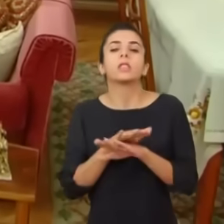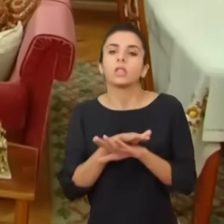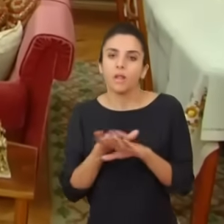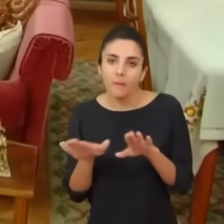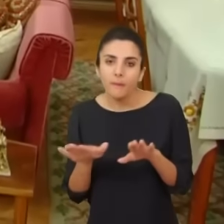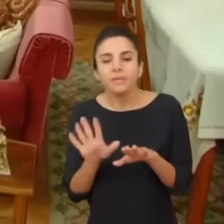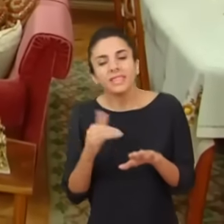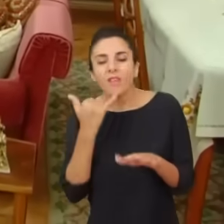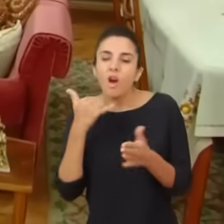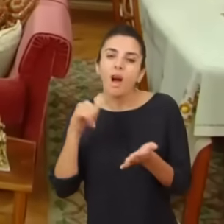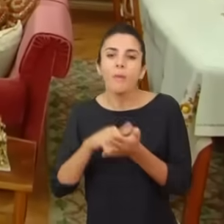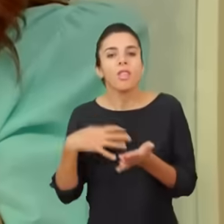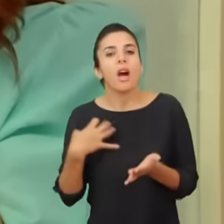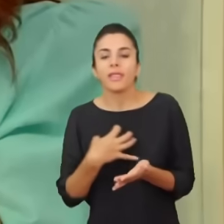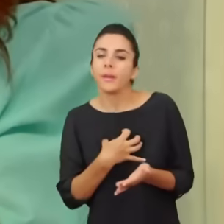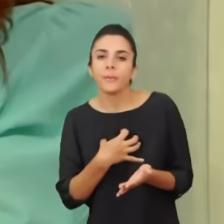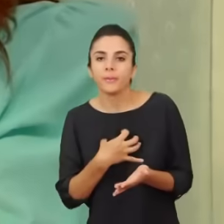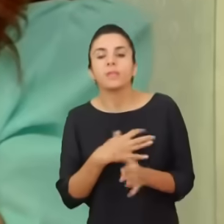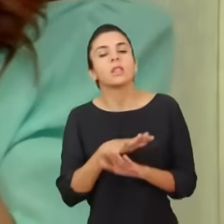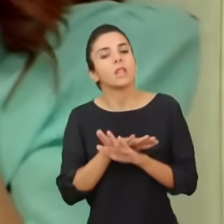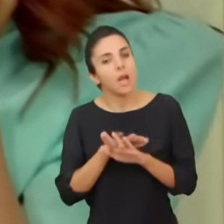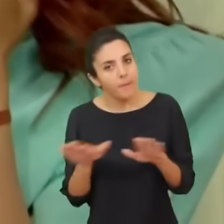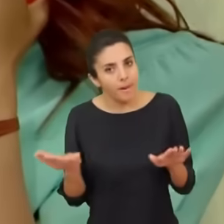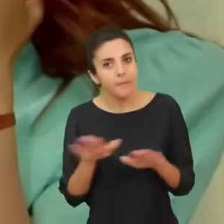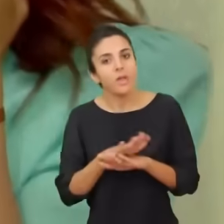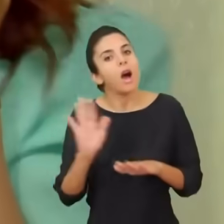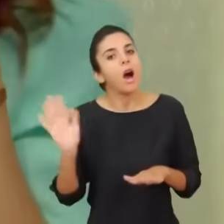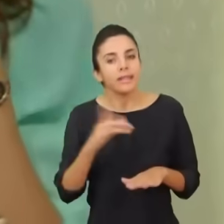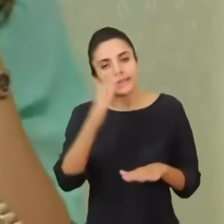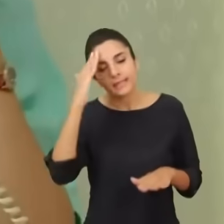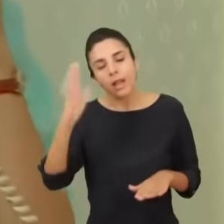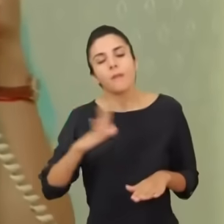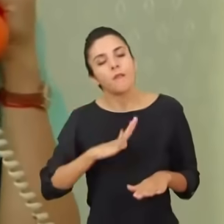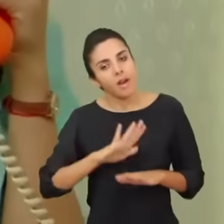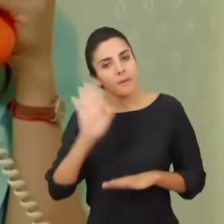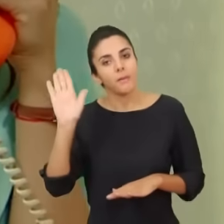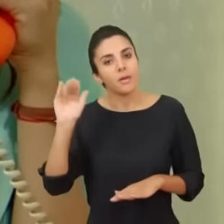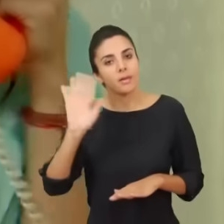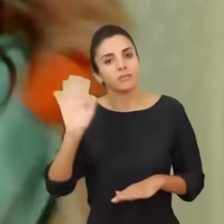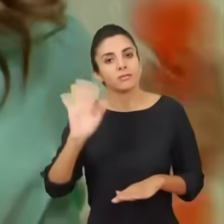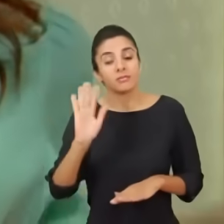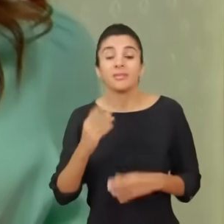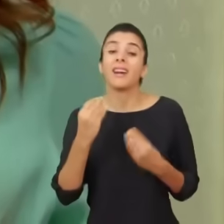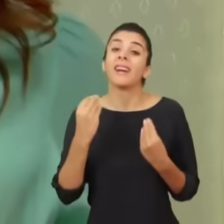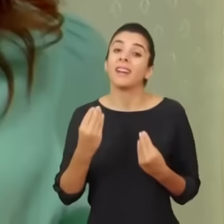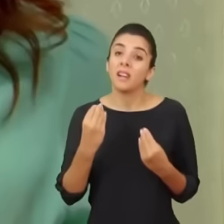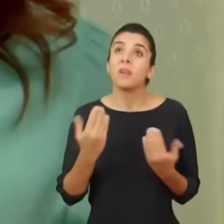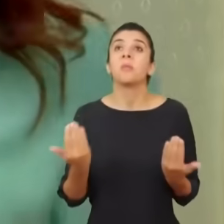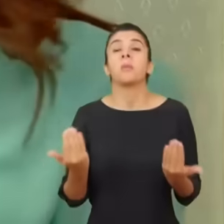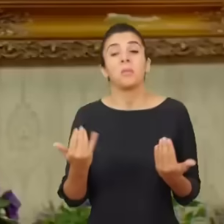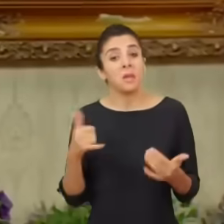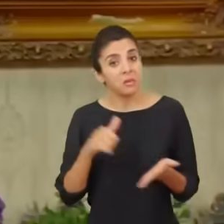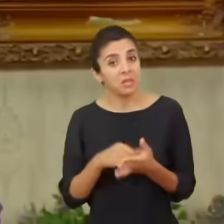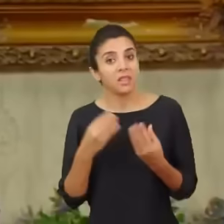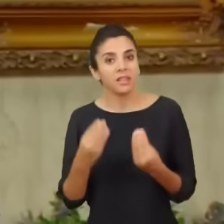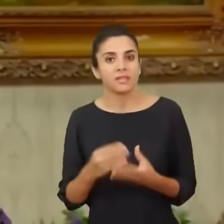Tamam. Hadi kapatıyorum anneciğim. Tamam. Hadi ona da selam ver. Bay bay. Ne olaydı? Ne?